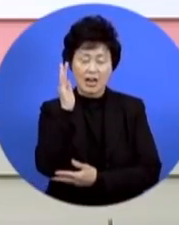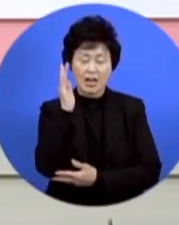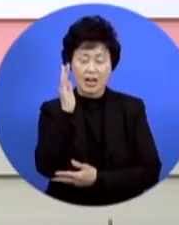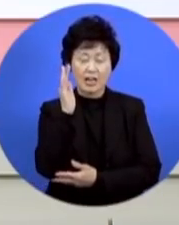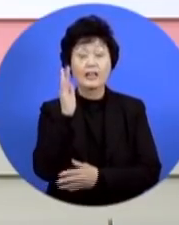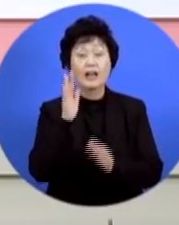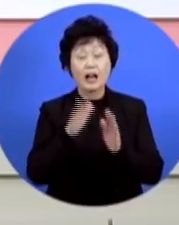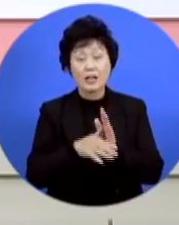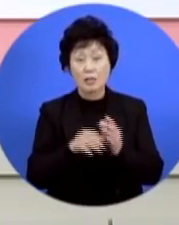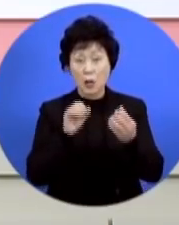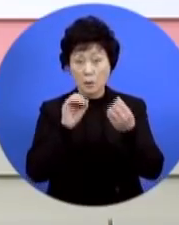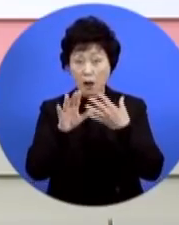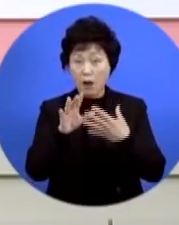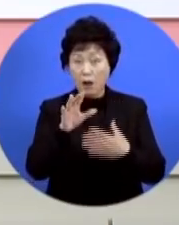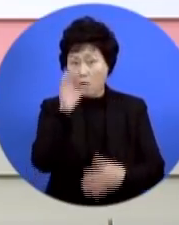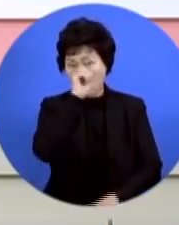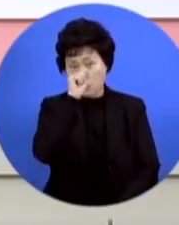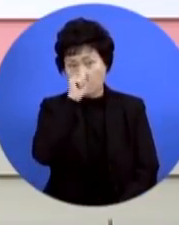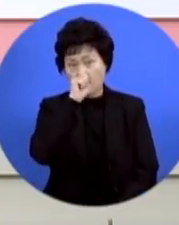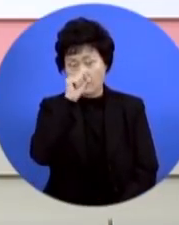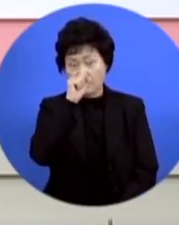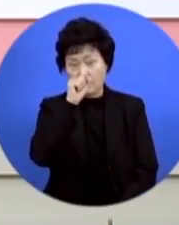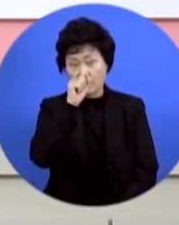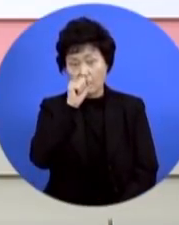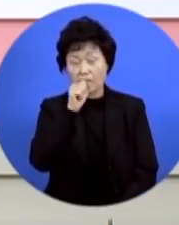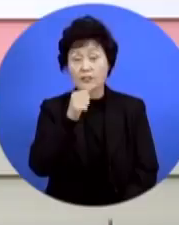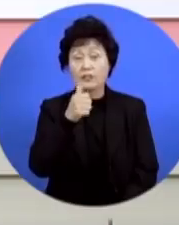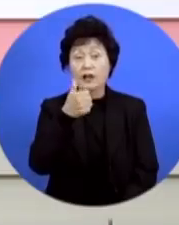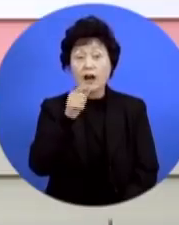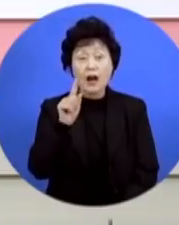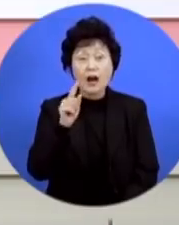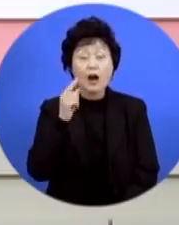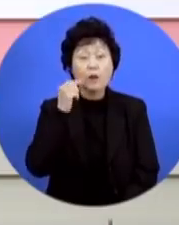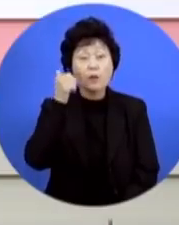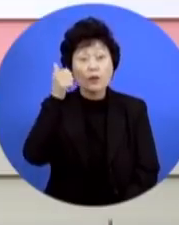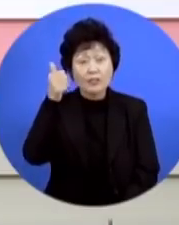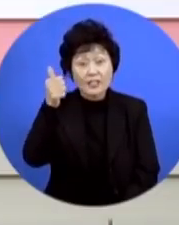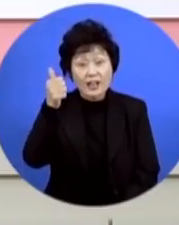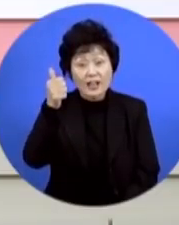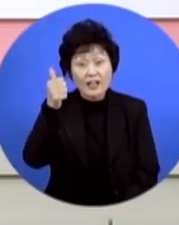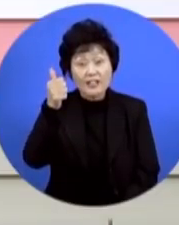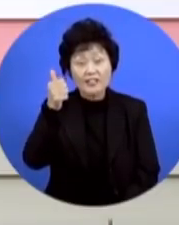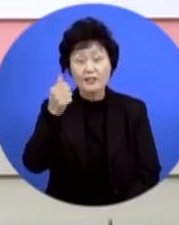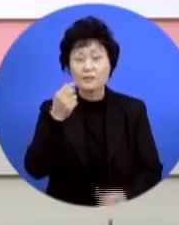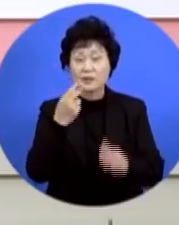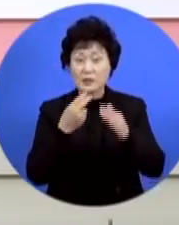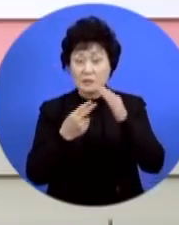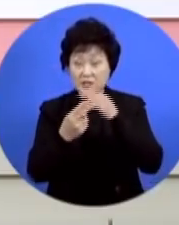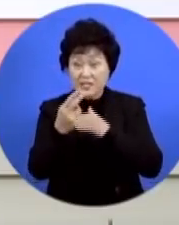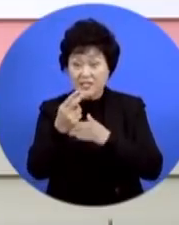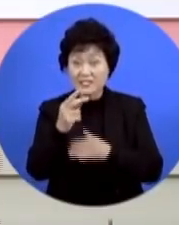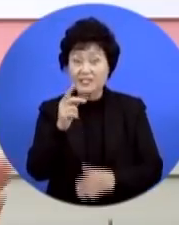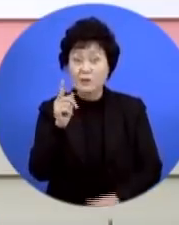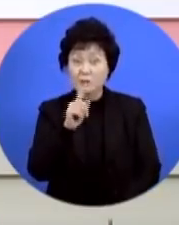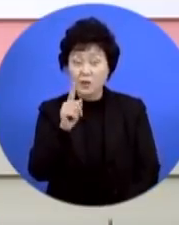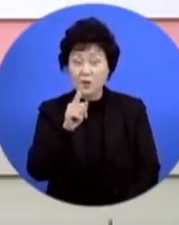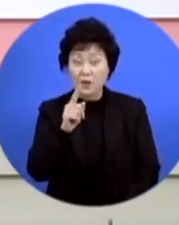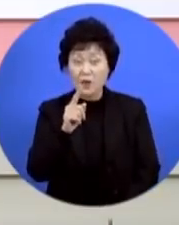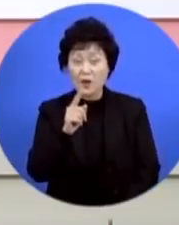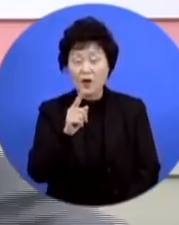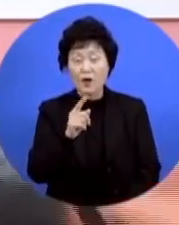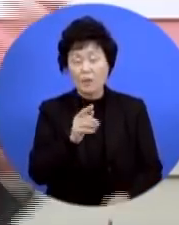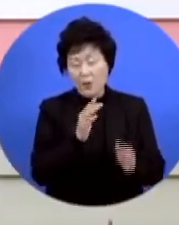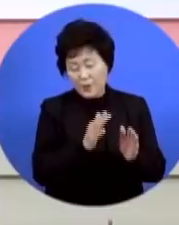그게 굉장히 반응이 좋아가지고 하용조 목사님 하용조 목사님은 비전 캐스팅한 스타일이 뭐 이렇게 체계적으로 하는 게